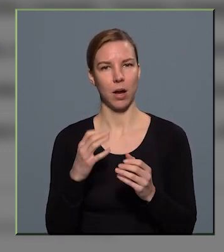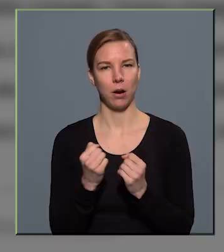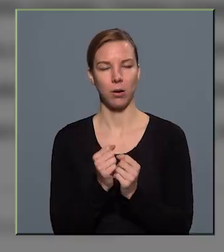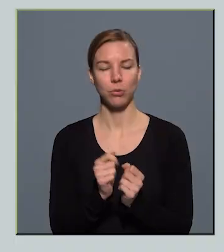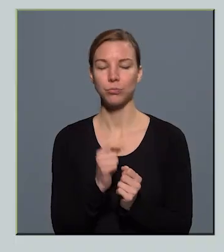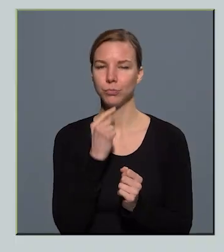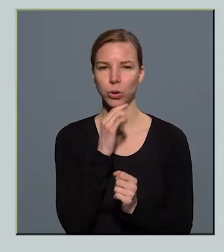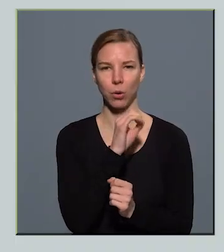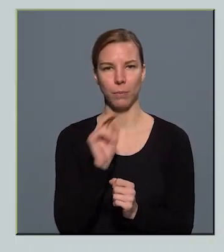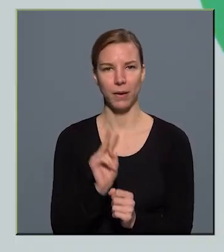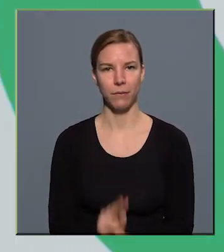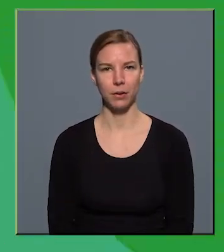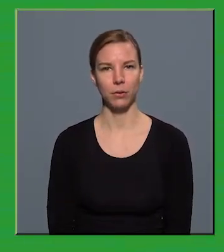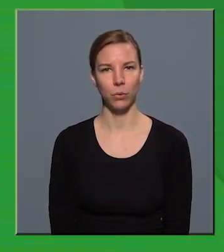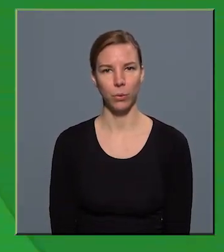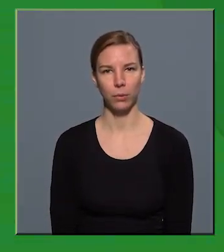Orbán Viktor.